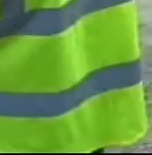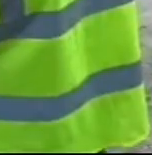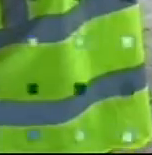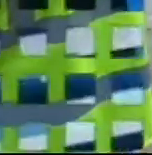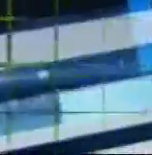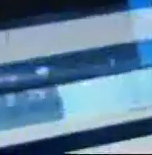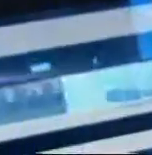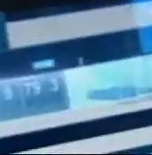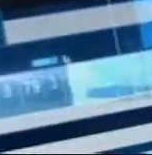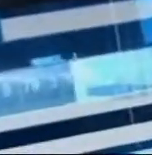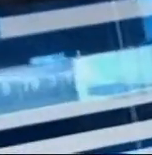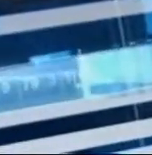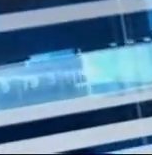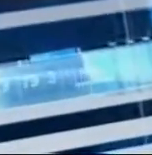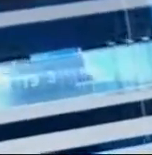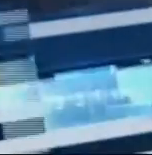ету.